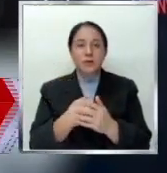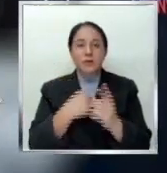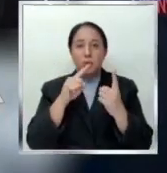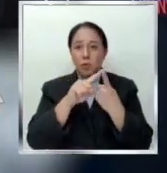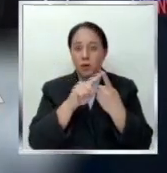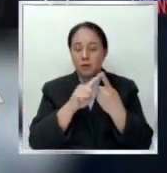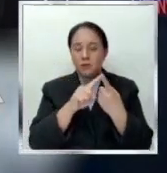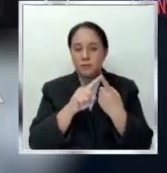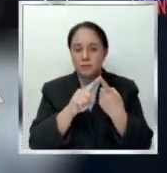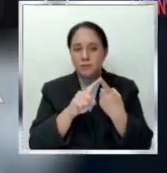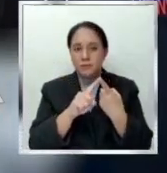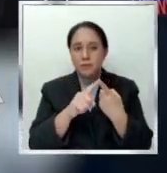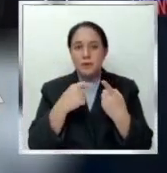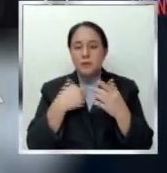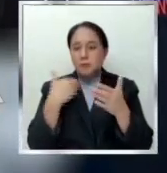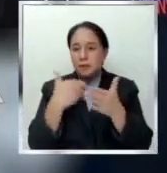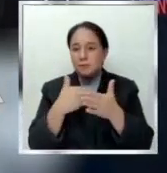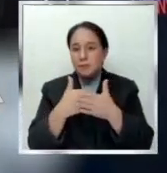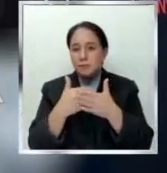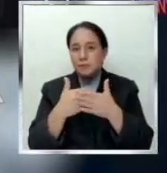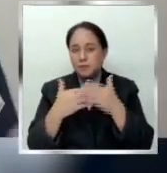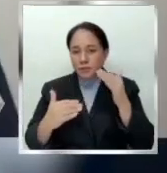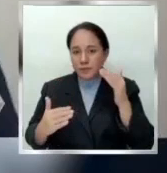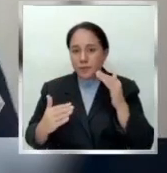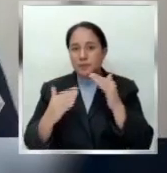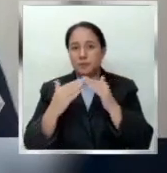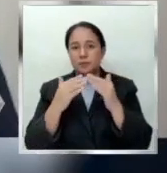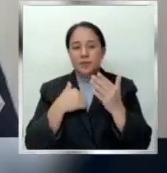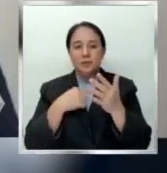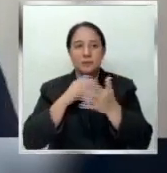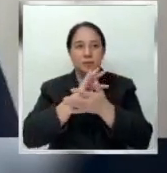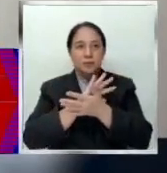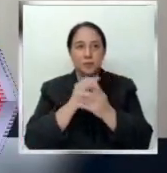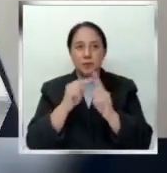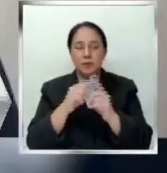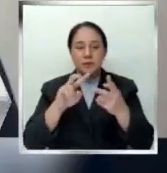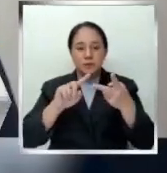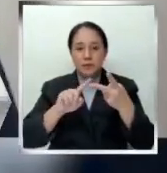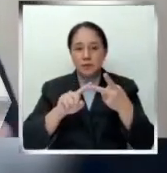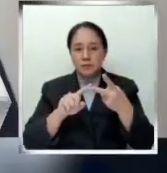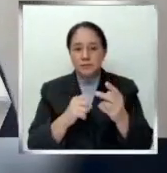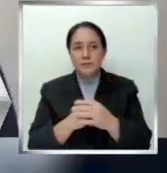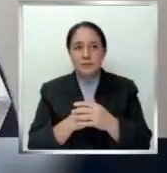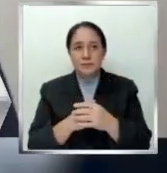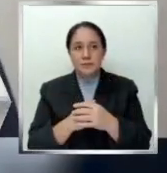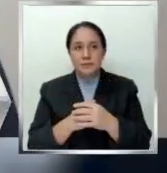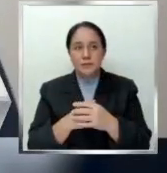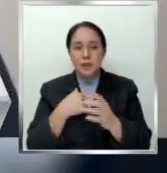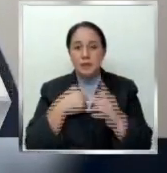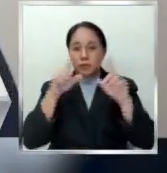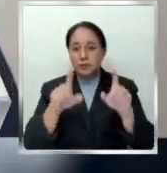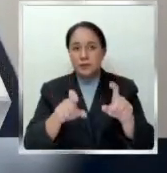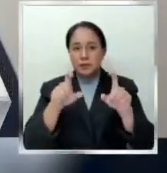nga, malapit nang magkaroon ng peak in cases. Second possibility is yung testing natin ay kulang